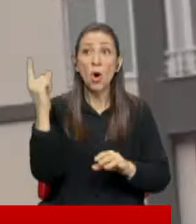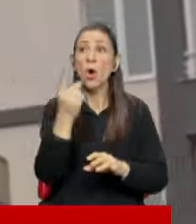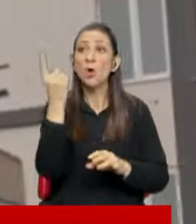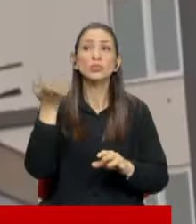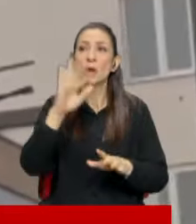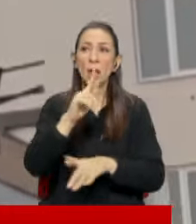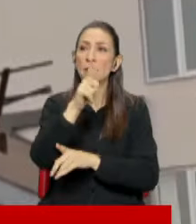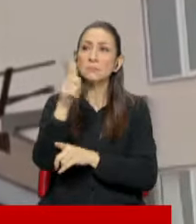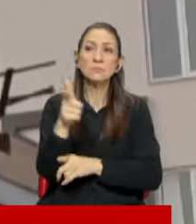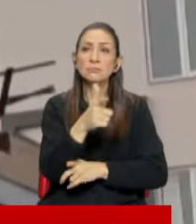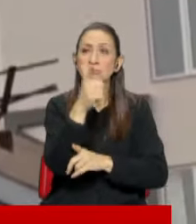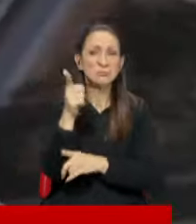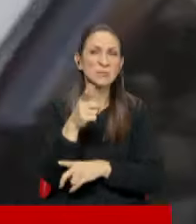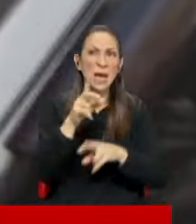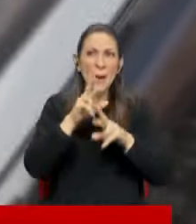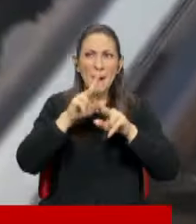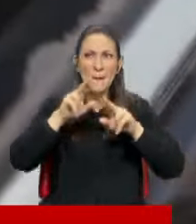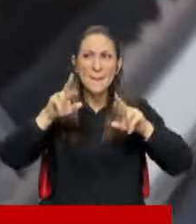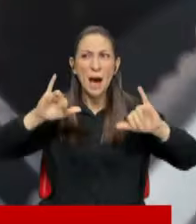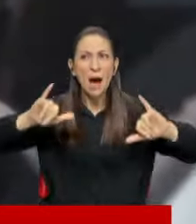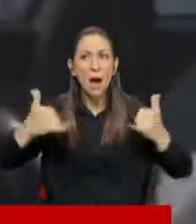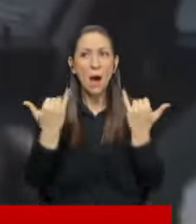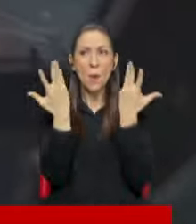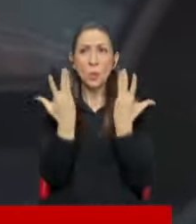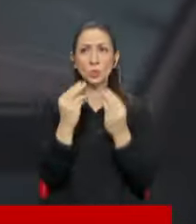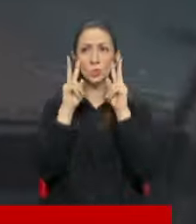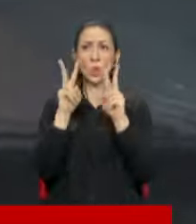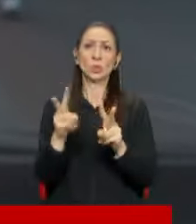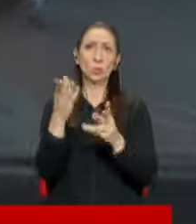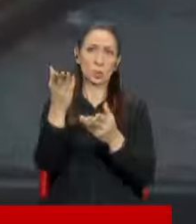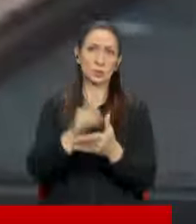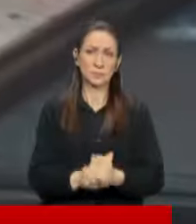ardından çekilen görüntüler hasarın boyutlarını gözler önüne serdi.